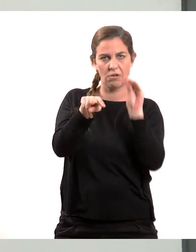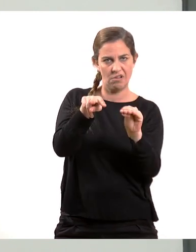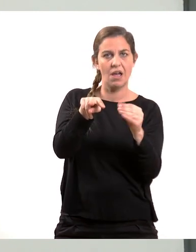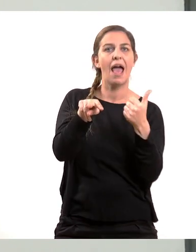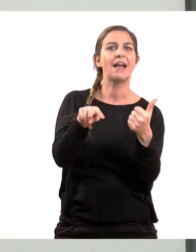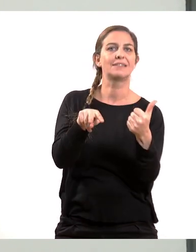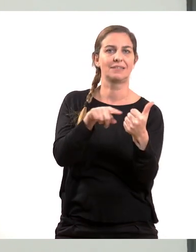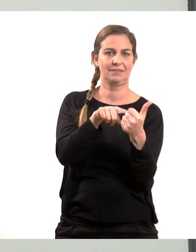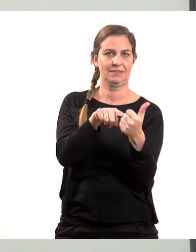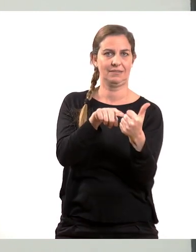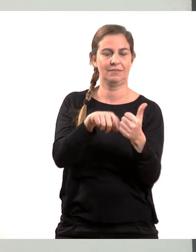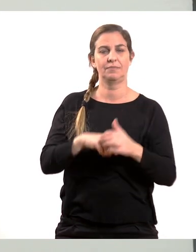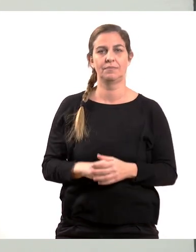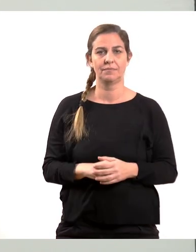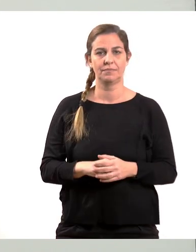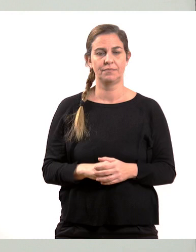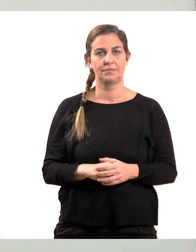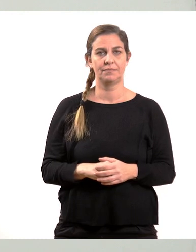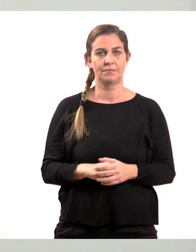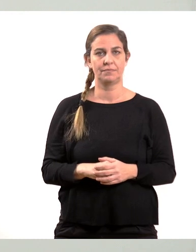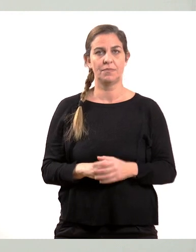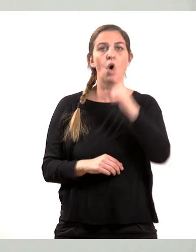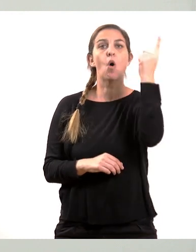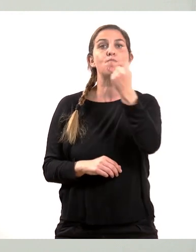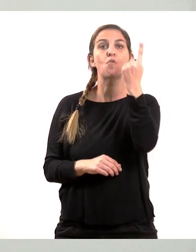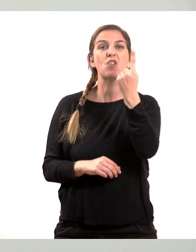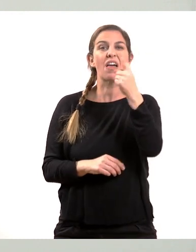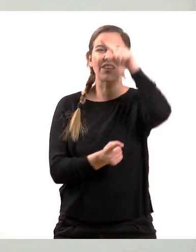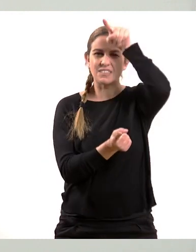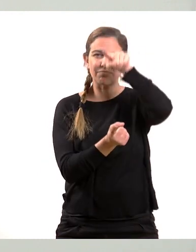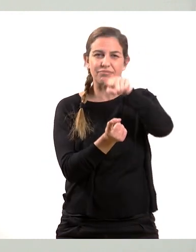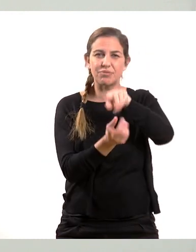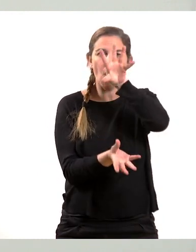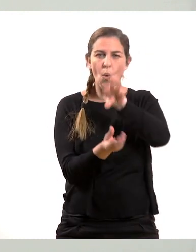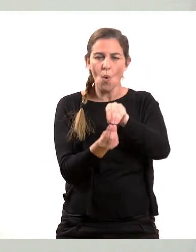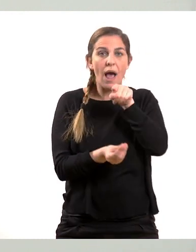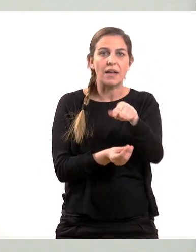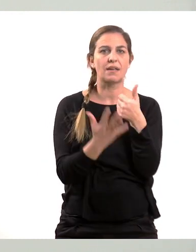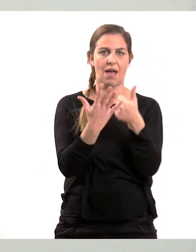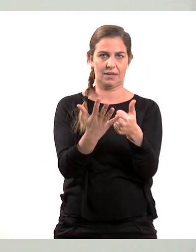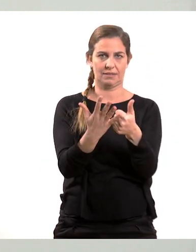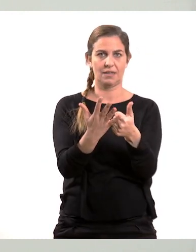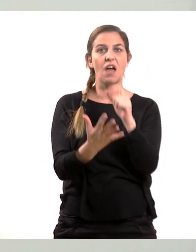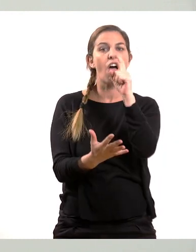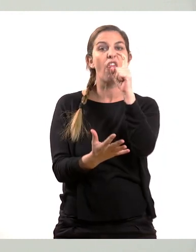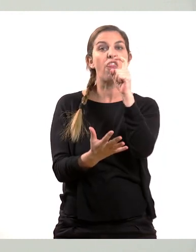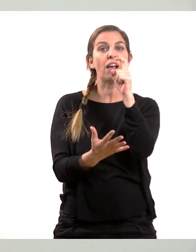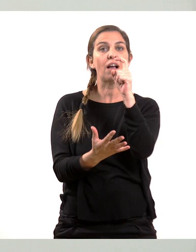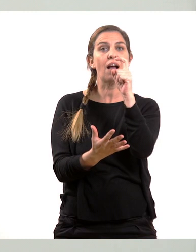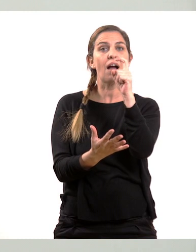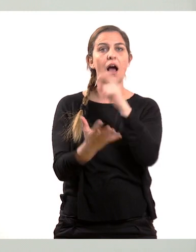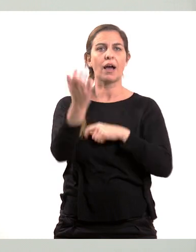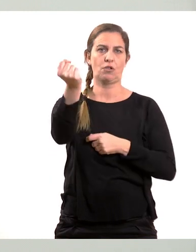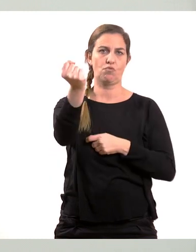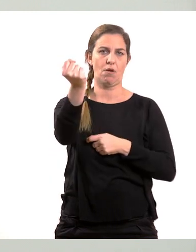6. Κάτω από τις μονάδες. Δεν μπορεί να πάει και το 10. Και το 1 μας